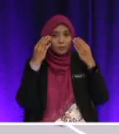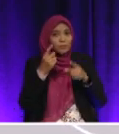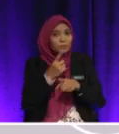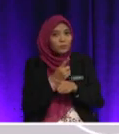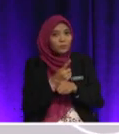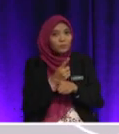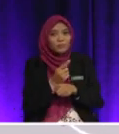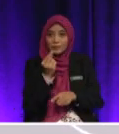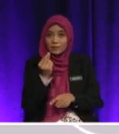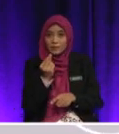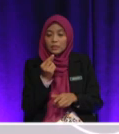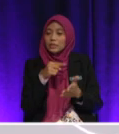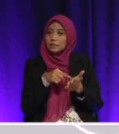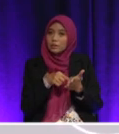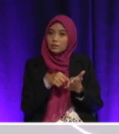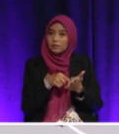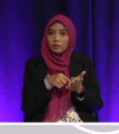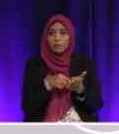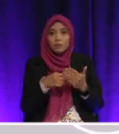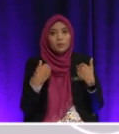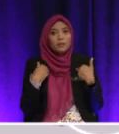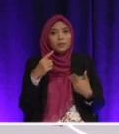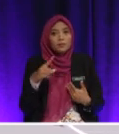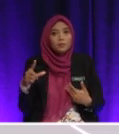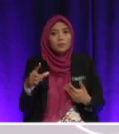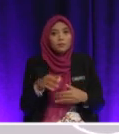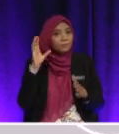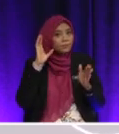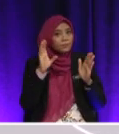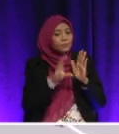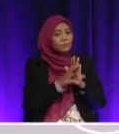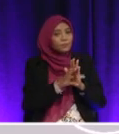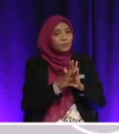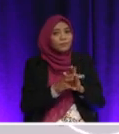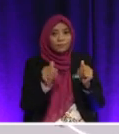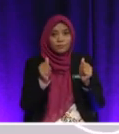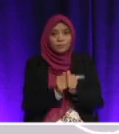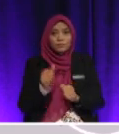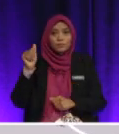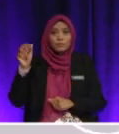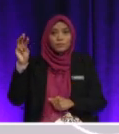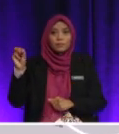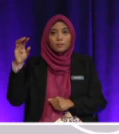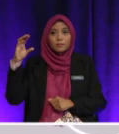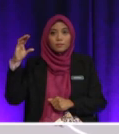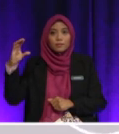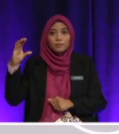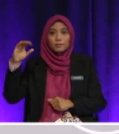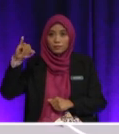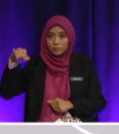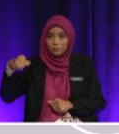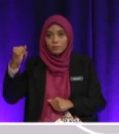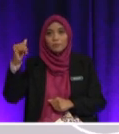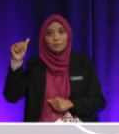ini adalah gambar berkaitan dengan paketan Putra dengan IMC je ya kalau ada salah